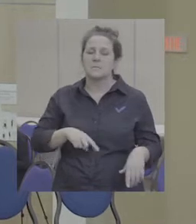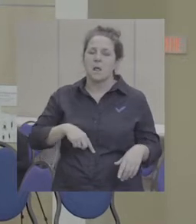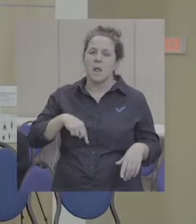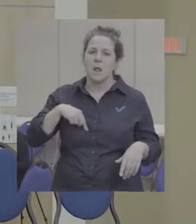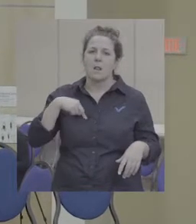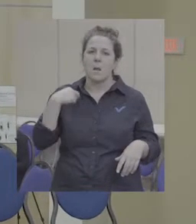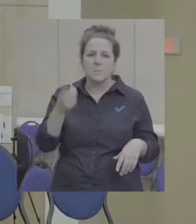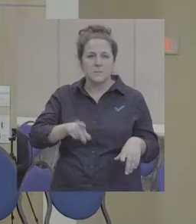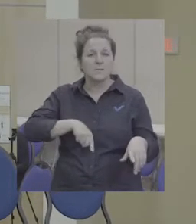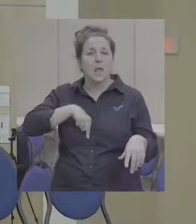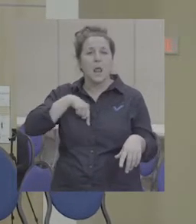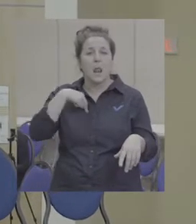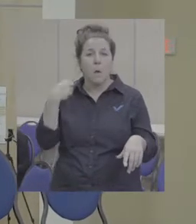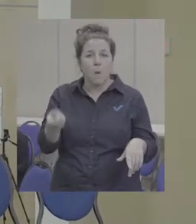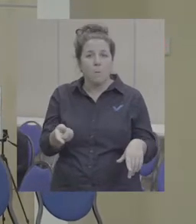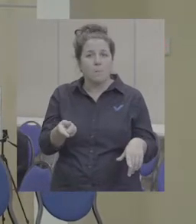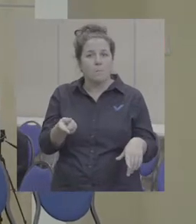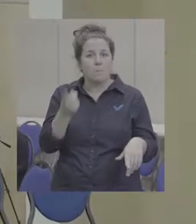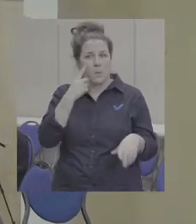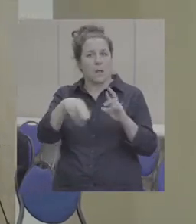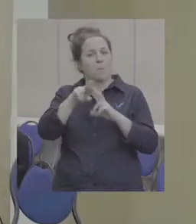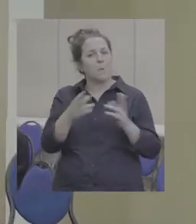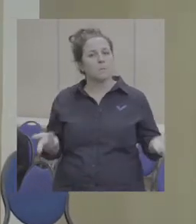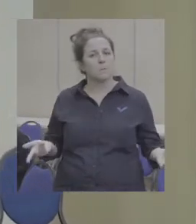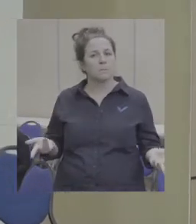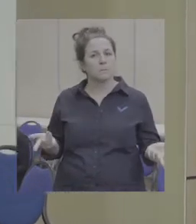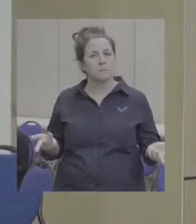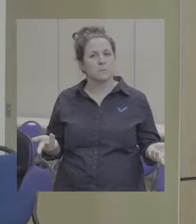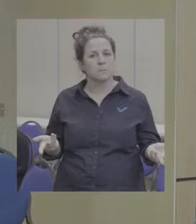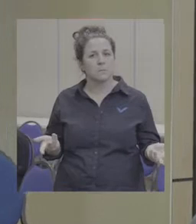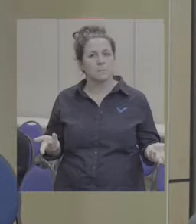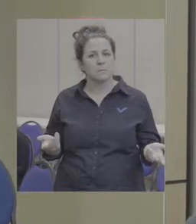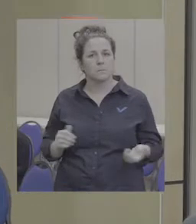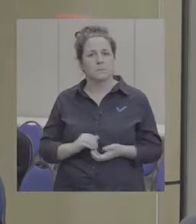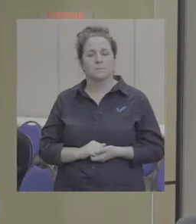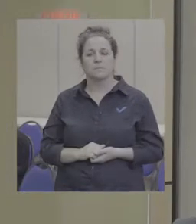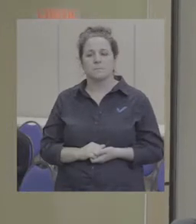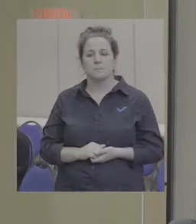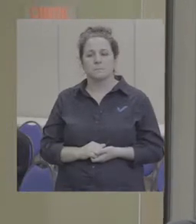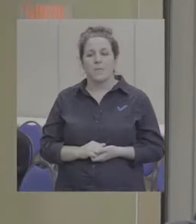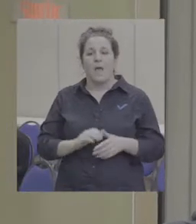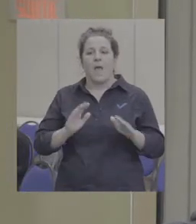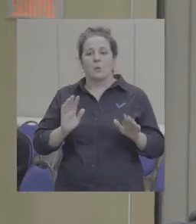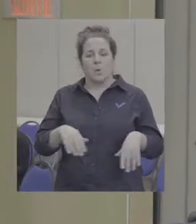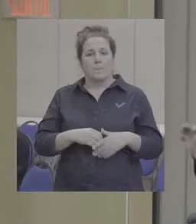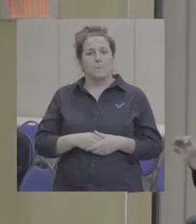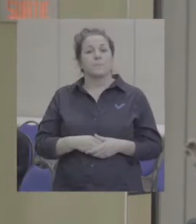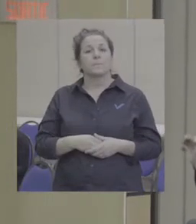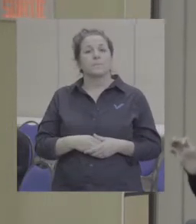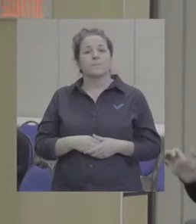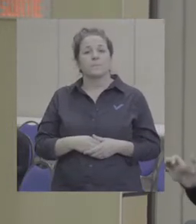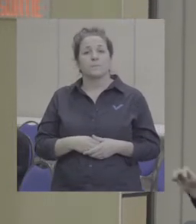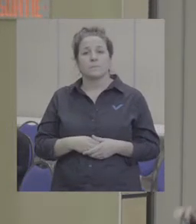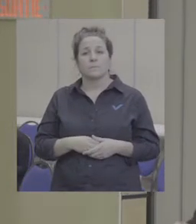long. C'est très long d'avoir des réponses En tout cas,